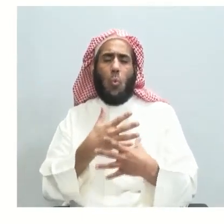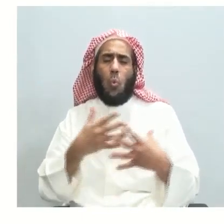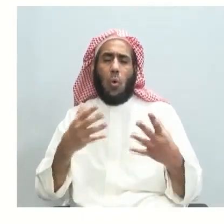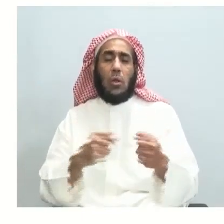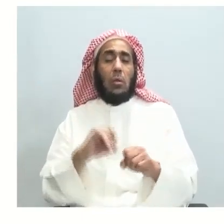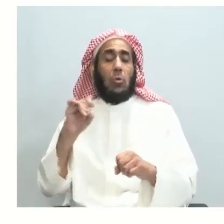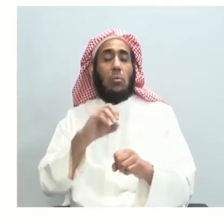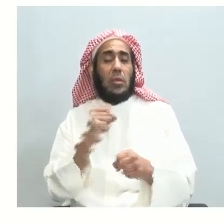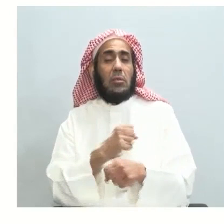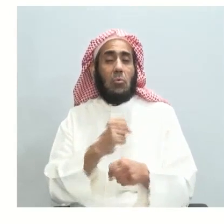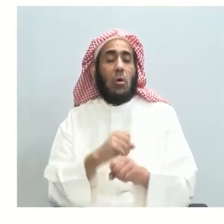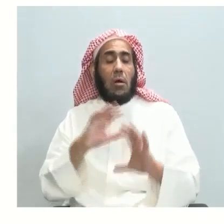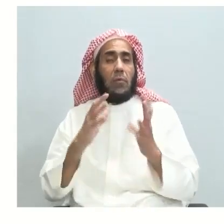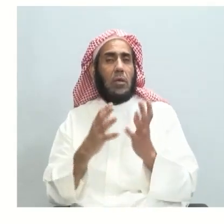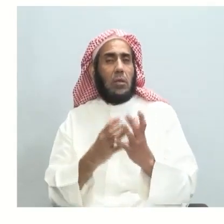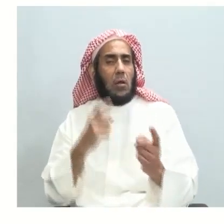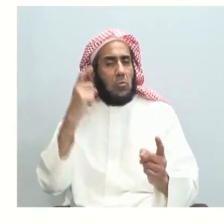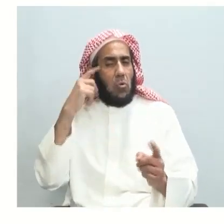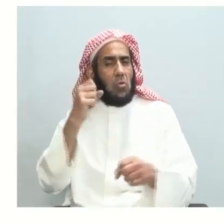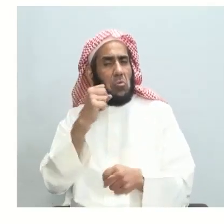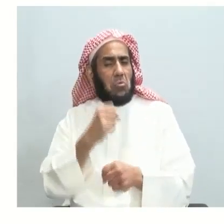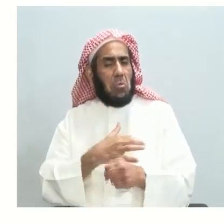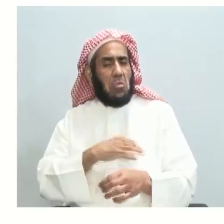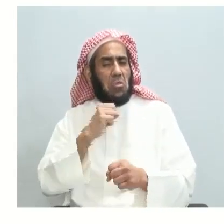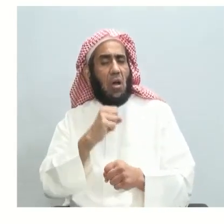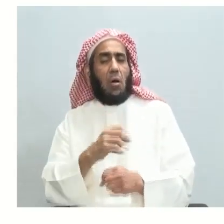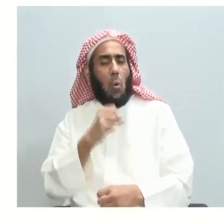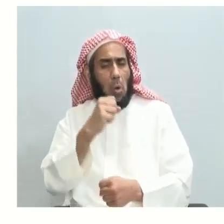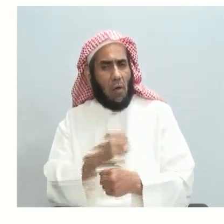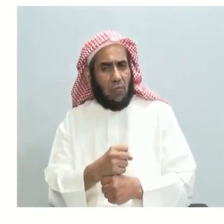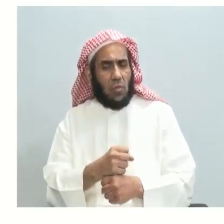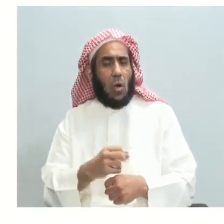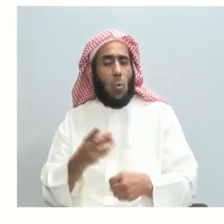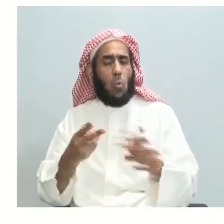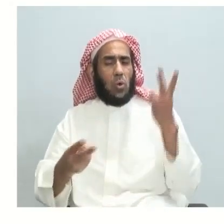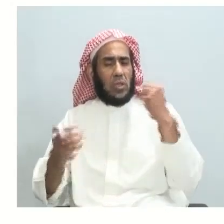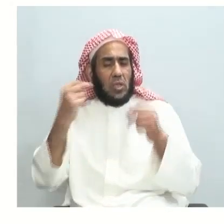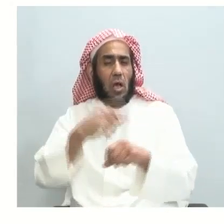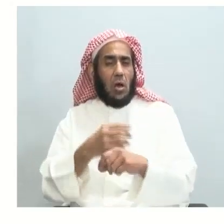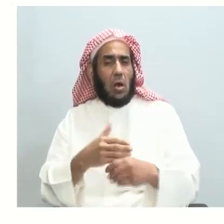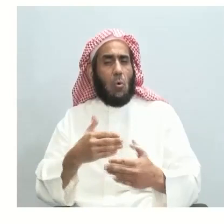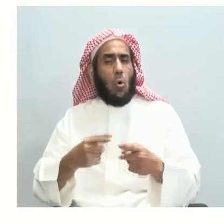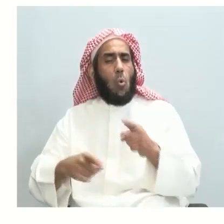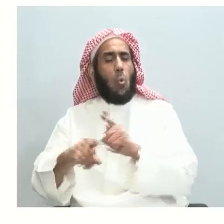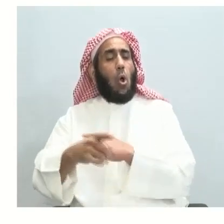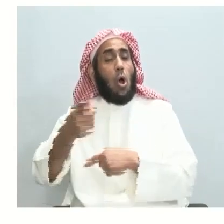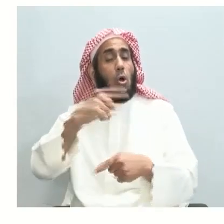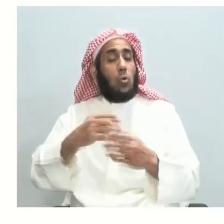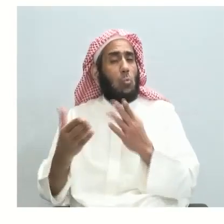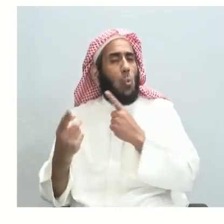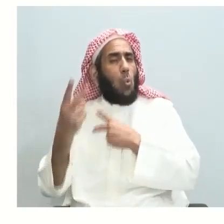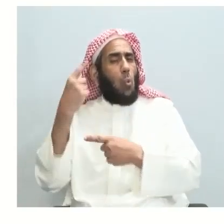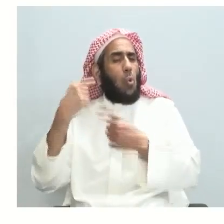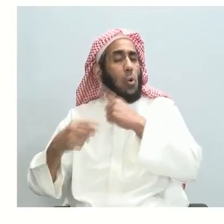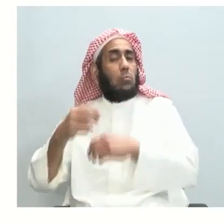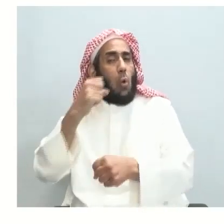المنظمه قد تستخدمها في اداره السمعه بالمحافظه على سمعتها والتجارب والارث المكتسب خلال سنوات